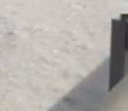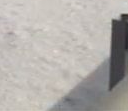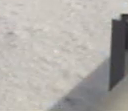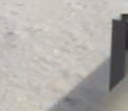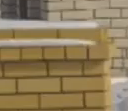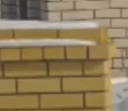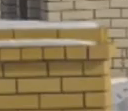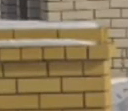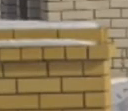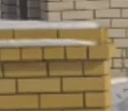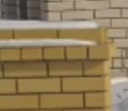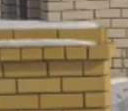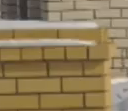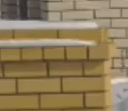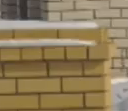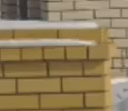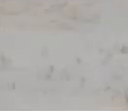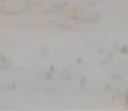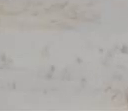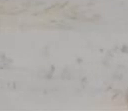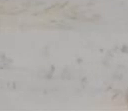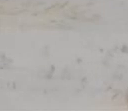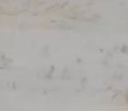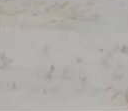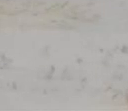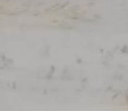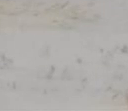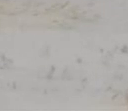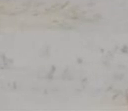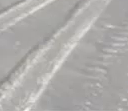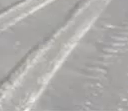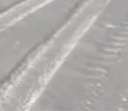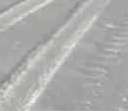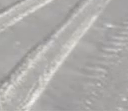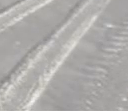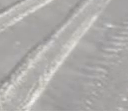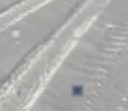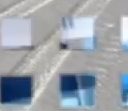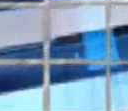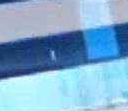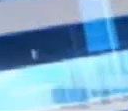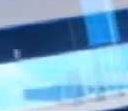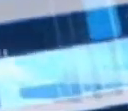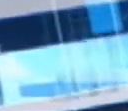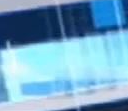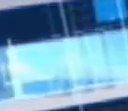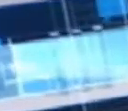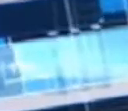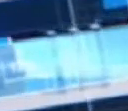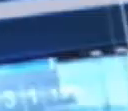Оградить нельзя оставить. В семье жителей беспокоит отсутствие ограждений на действующих кладбищах.